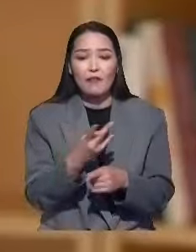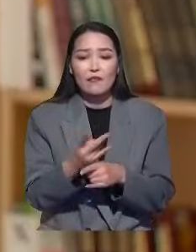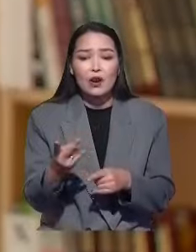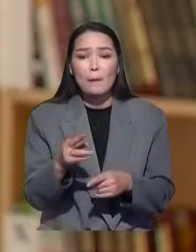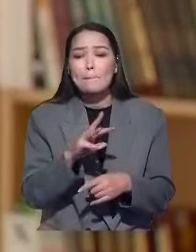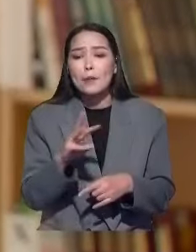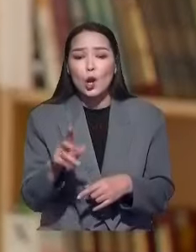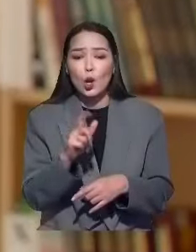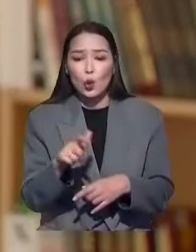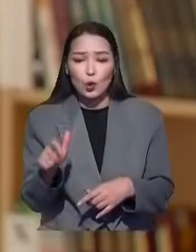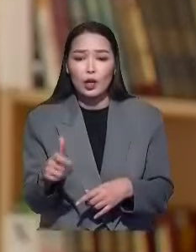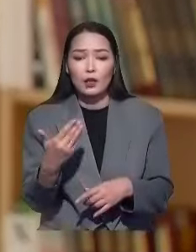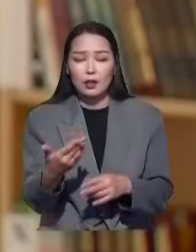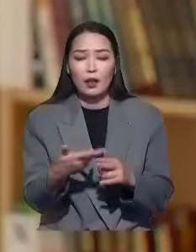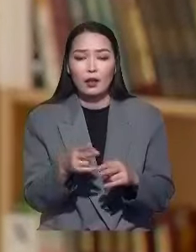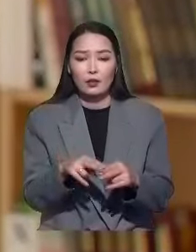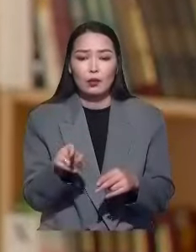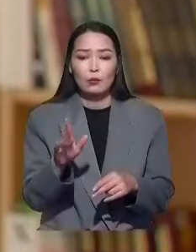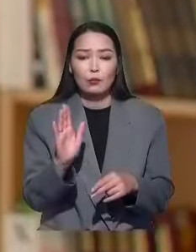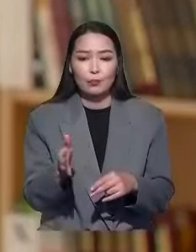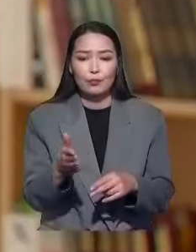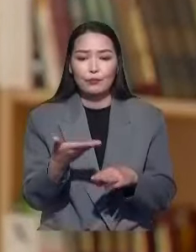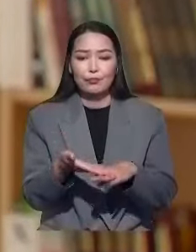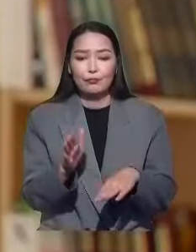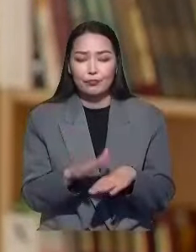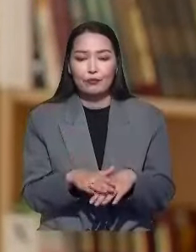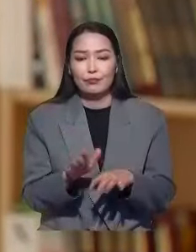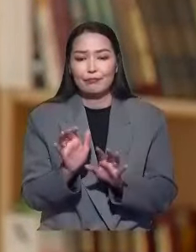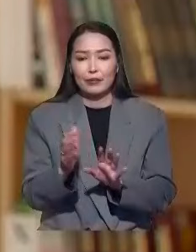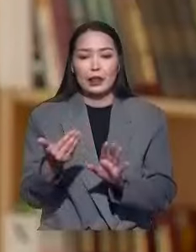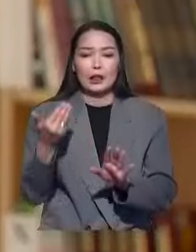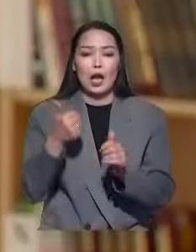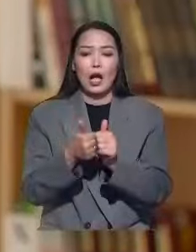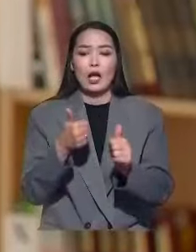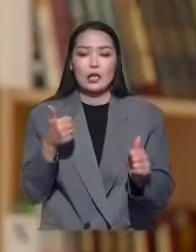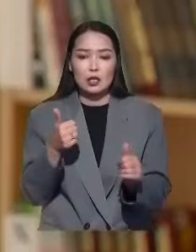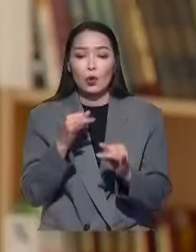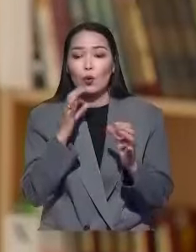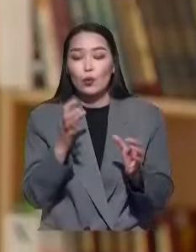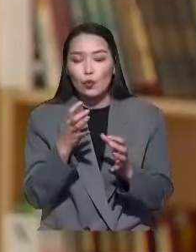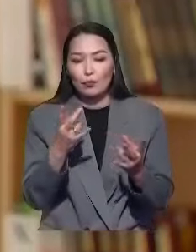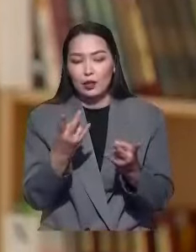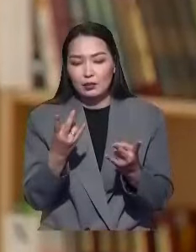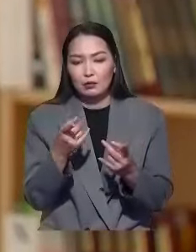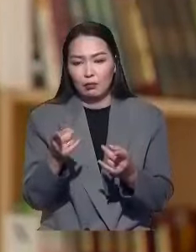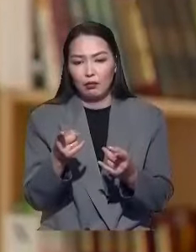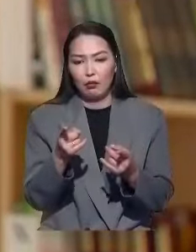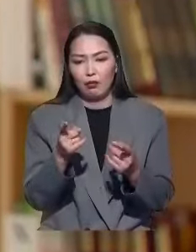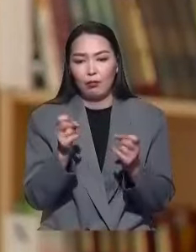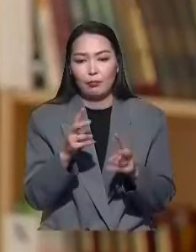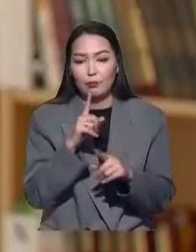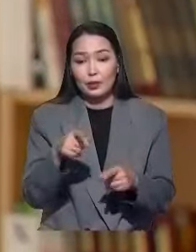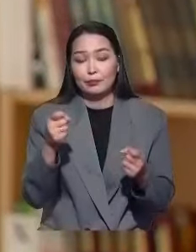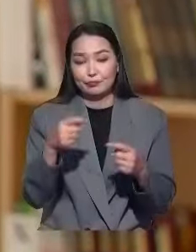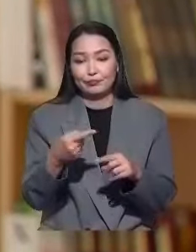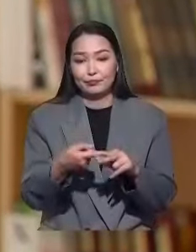людей, они будут пресекать, оттягивать этого человека назад, что уберегать. Ну и тем самым этот эффект, он